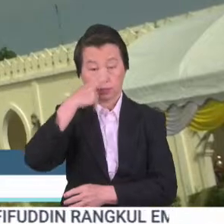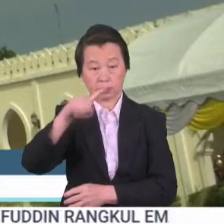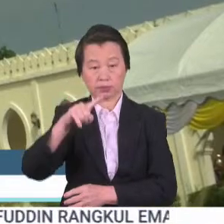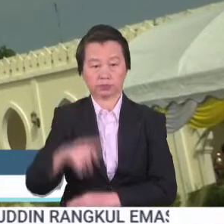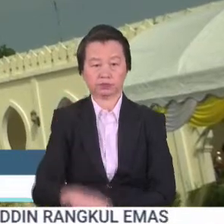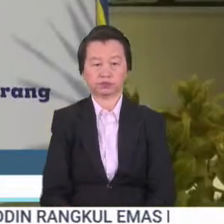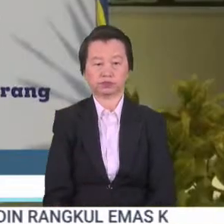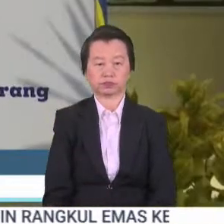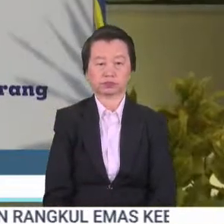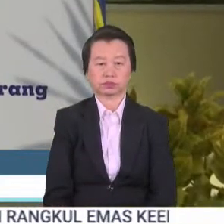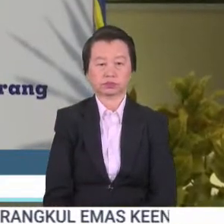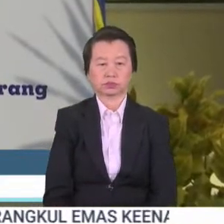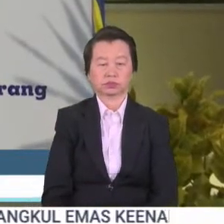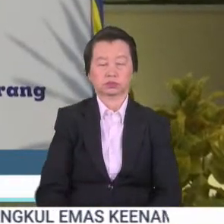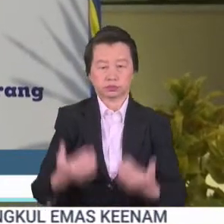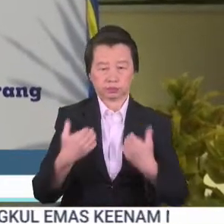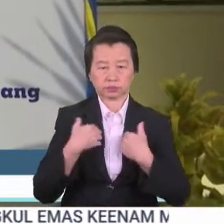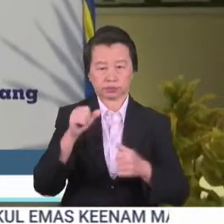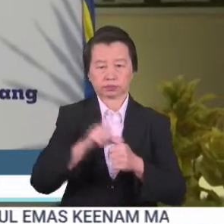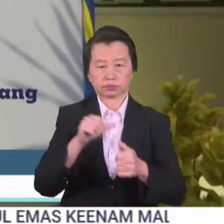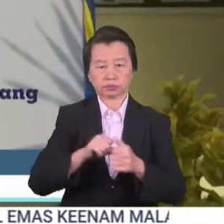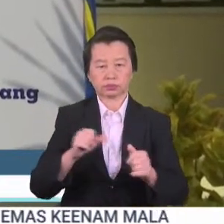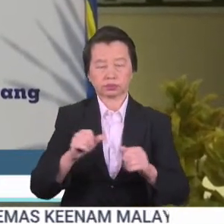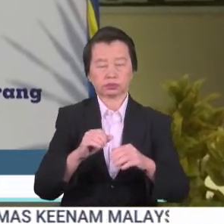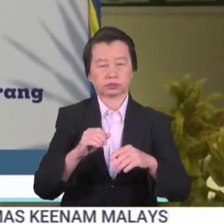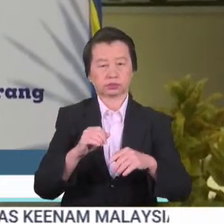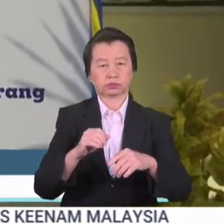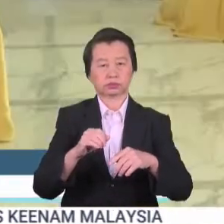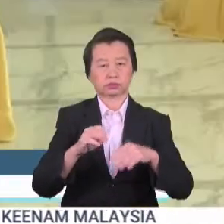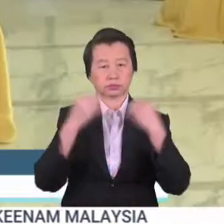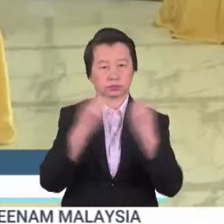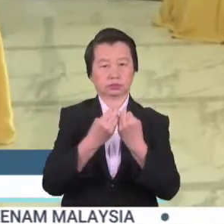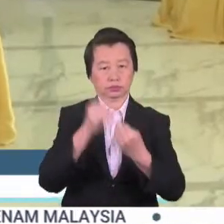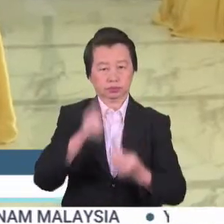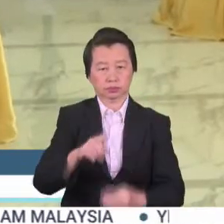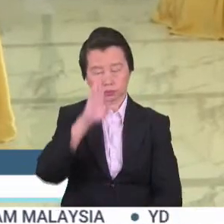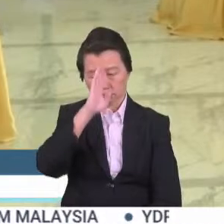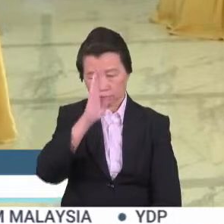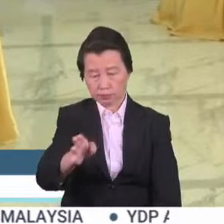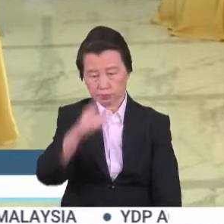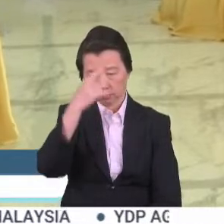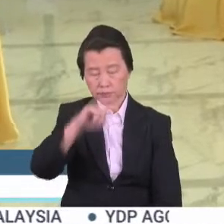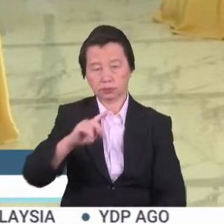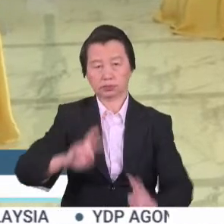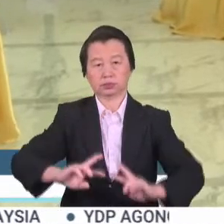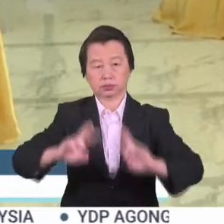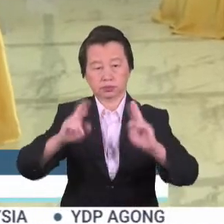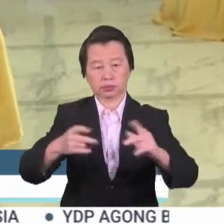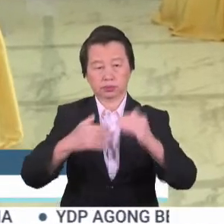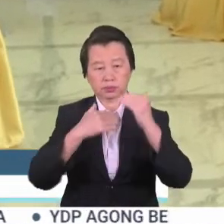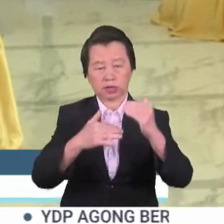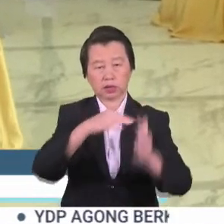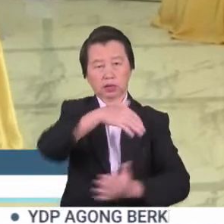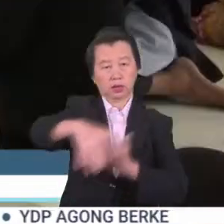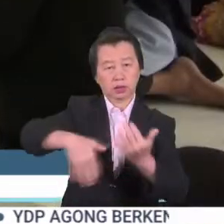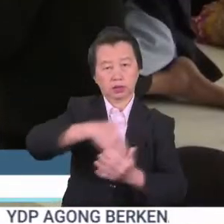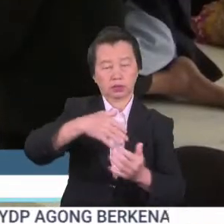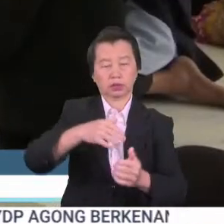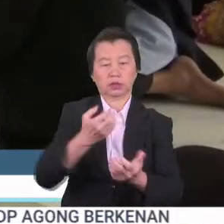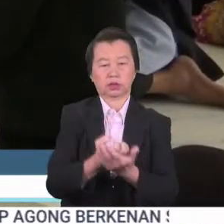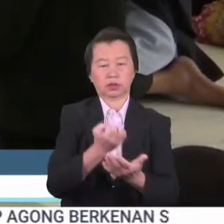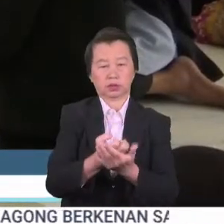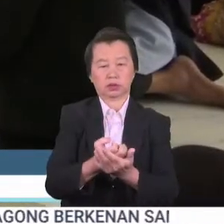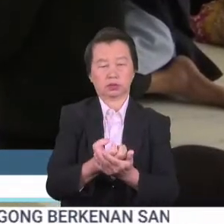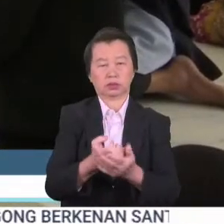Thailand potensi yang ada pada setiap lapisan masyarakat juga perlu diberikan fokus bagi meningkatkan lagi tahap sosioekonomi